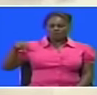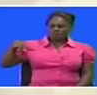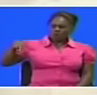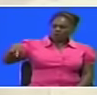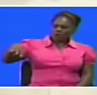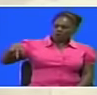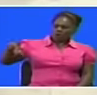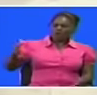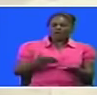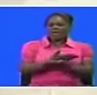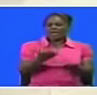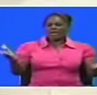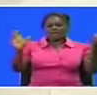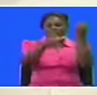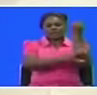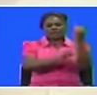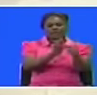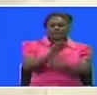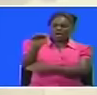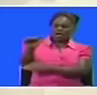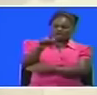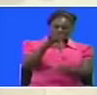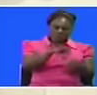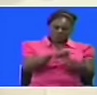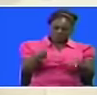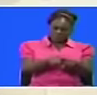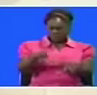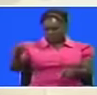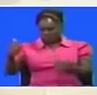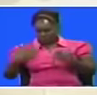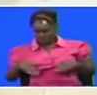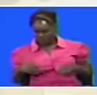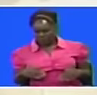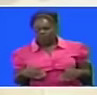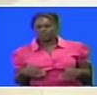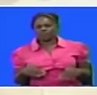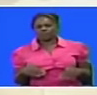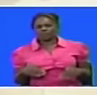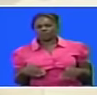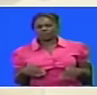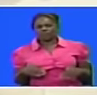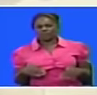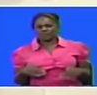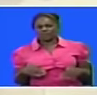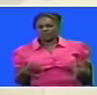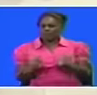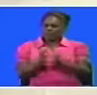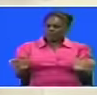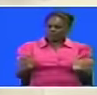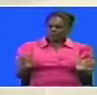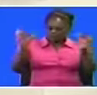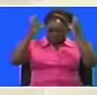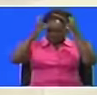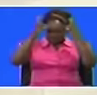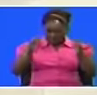pia kila kona ya Kenya hii tukiomba kura kama wenzetu pia. Na mwishowe wananchi ndio wataamua barabara